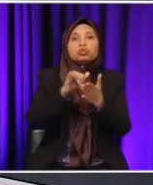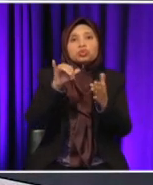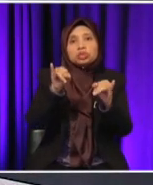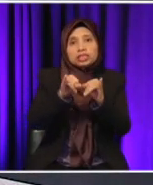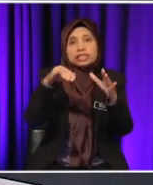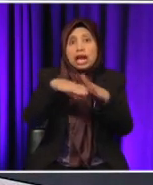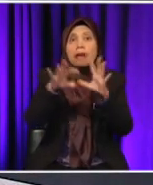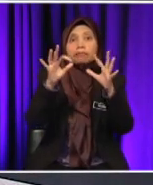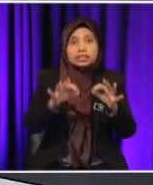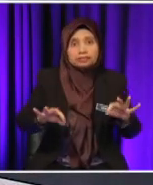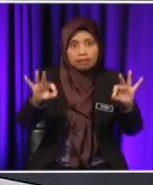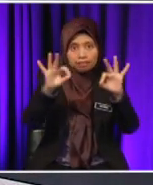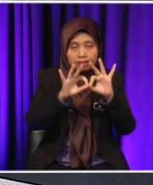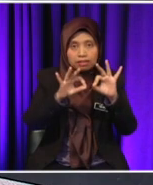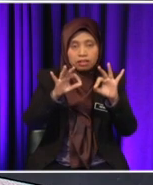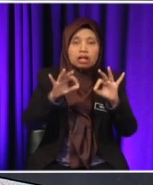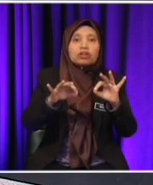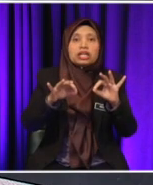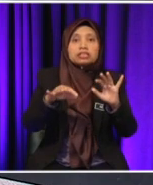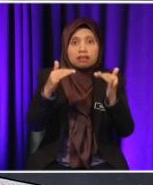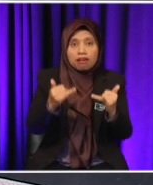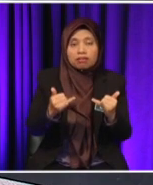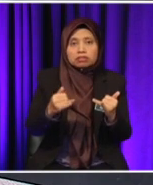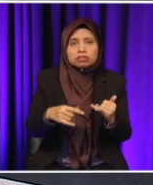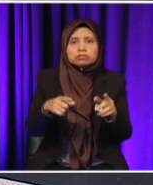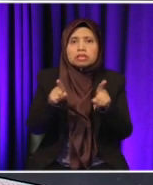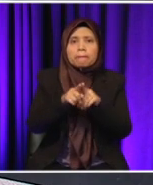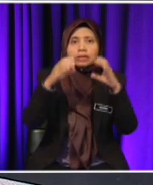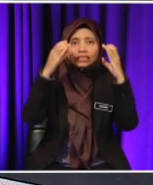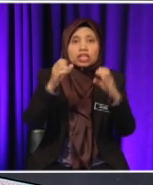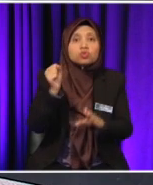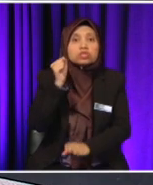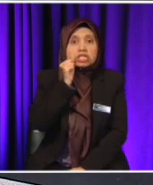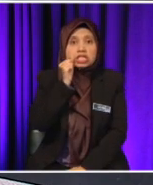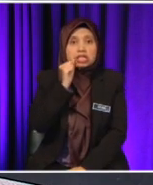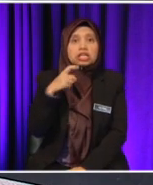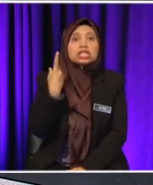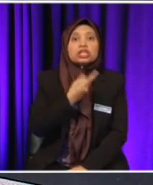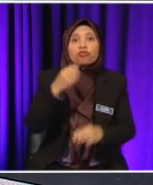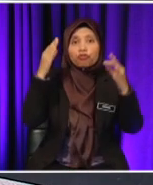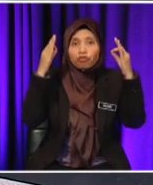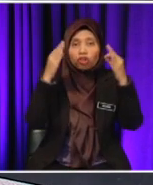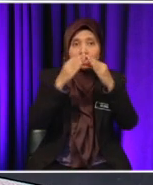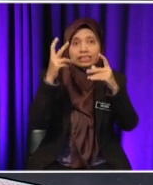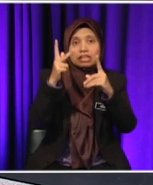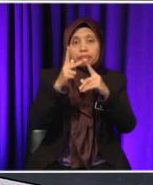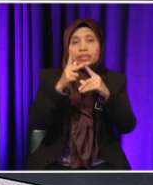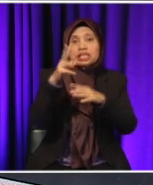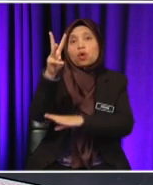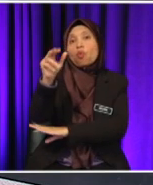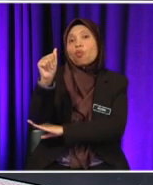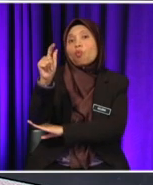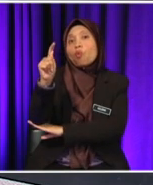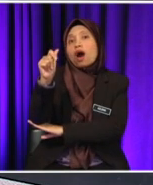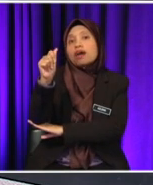hari ini dalam kesusastraan Melayu komunikatif bersama dengan cikgun kita akan memberi fokus terhadap watak dan perwatakan